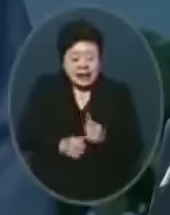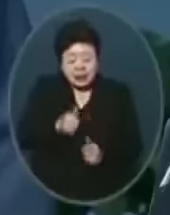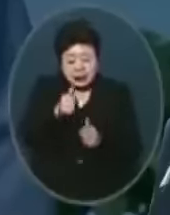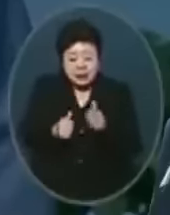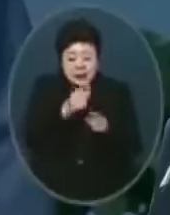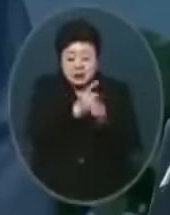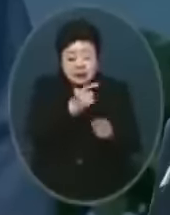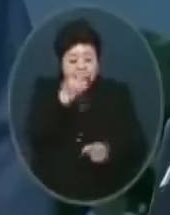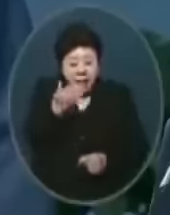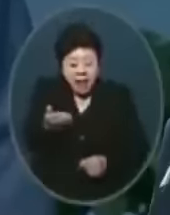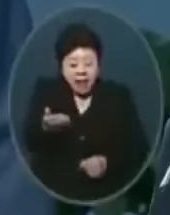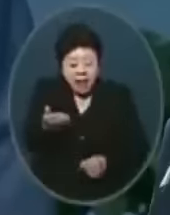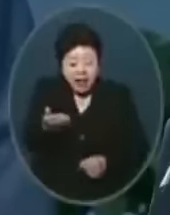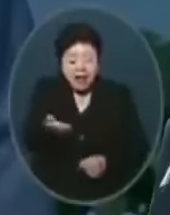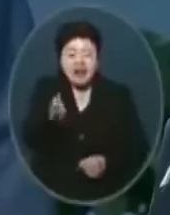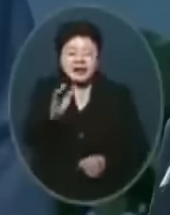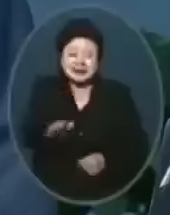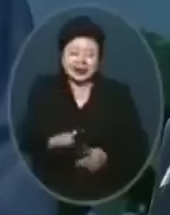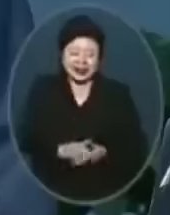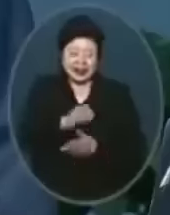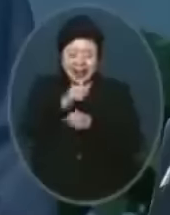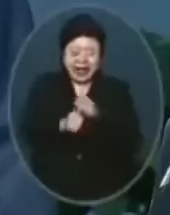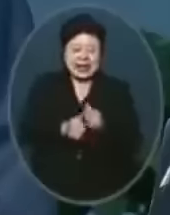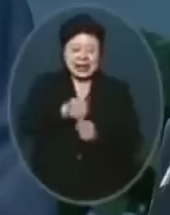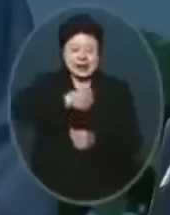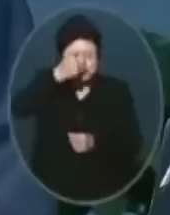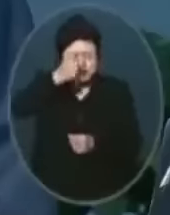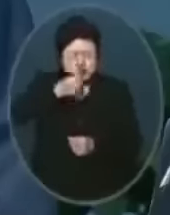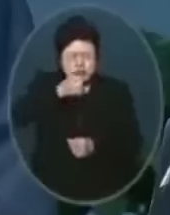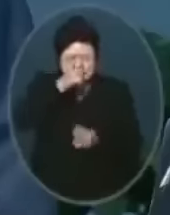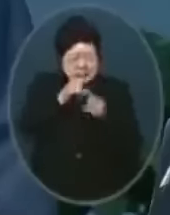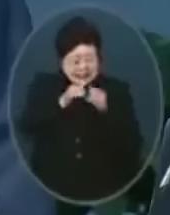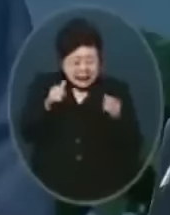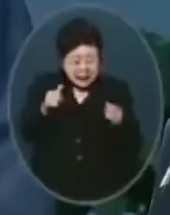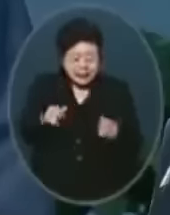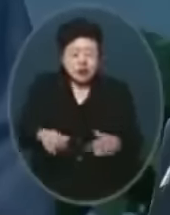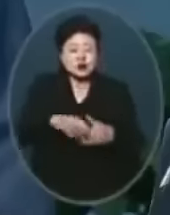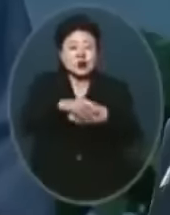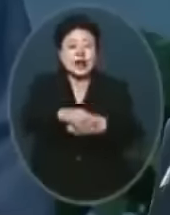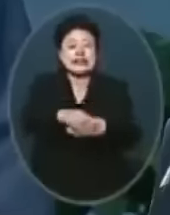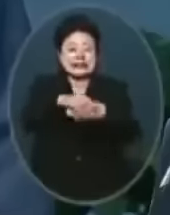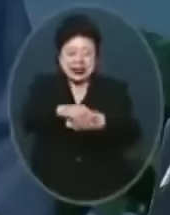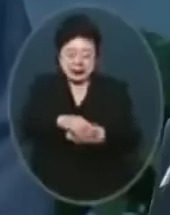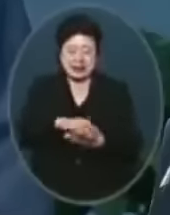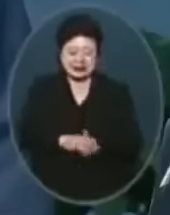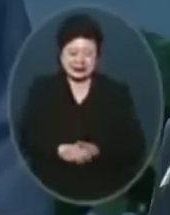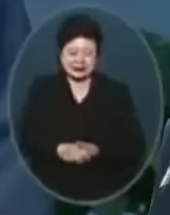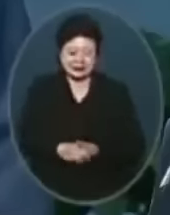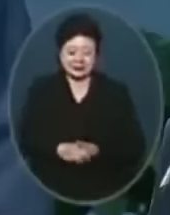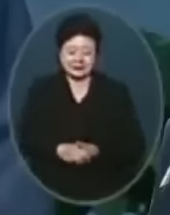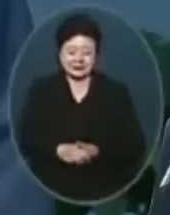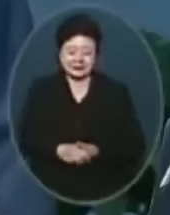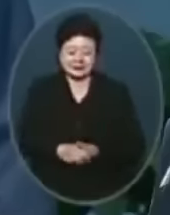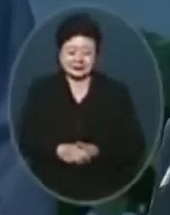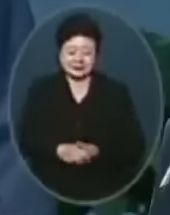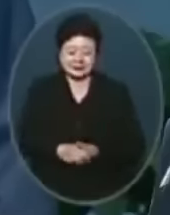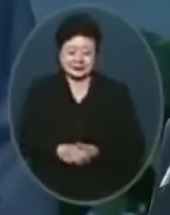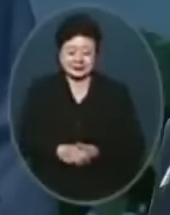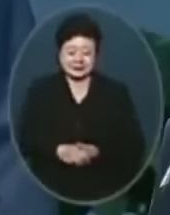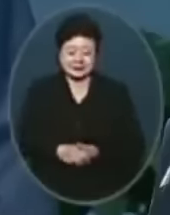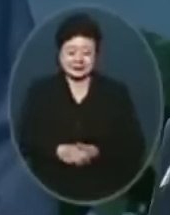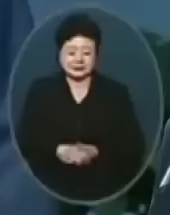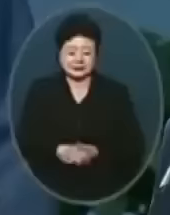이기겠습니까? 그러나 하나님은 꿈꾸는 사람하고 손을 같이 잡는 것입니다.